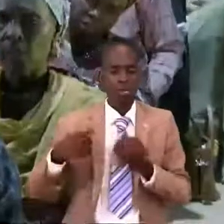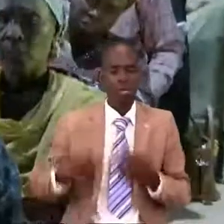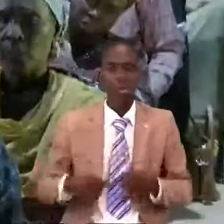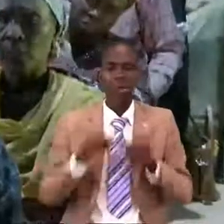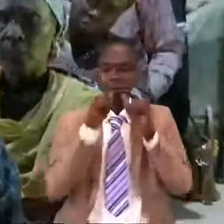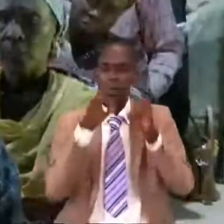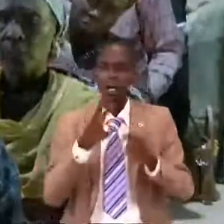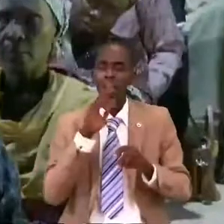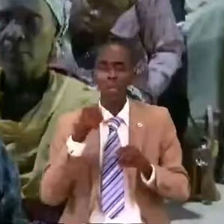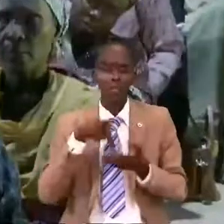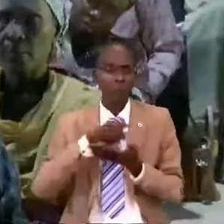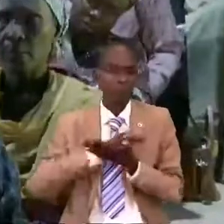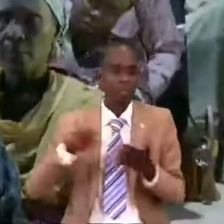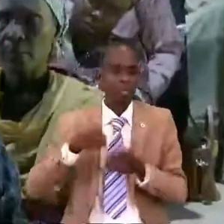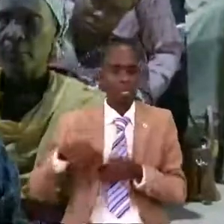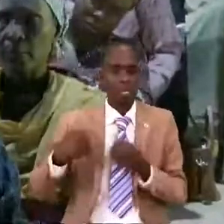verrai Dieu.